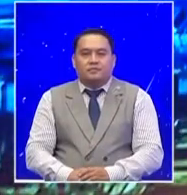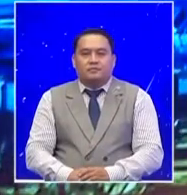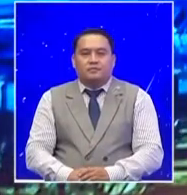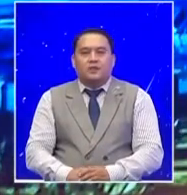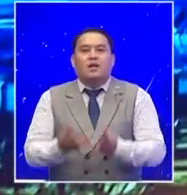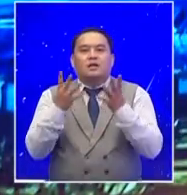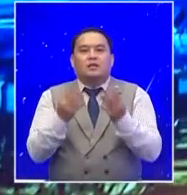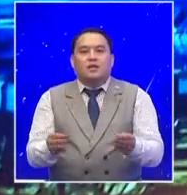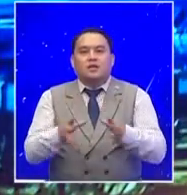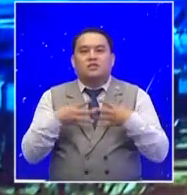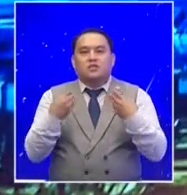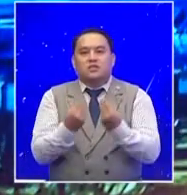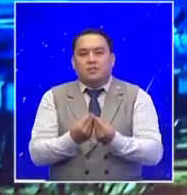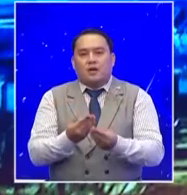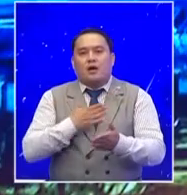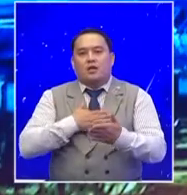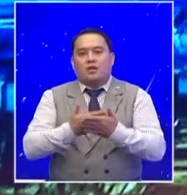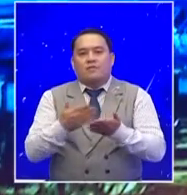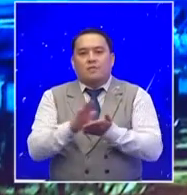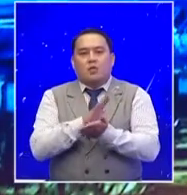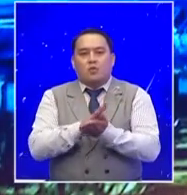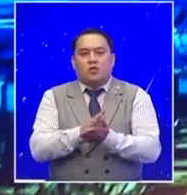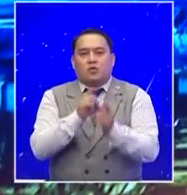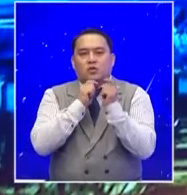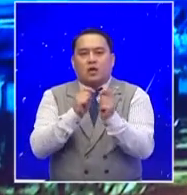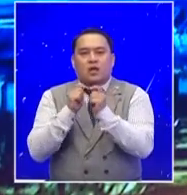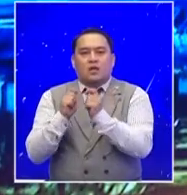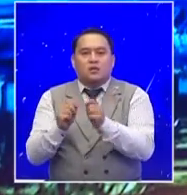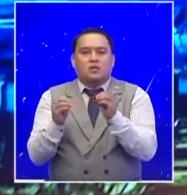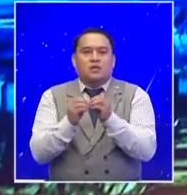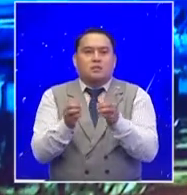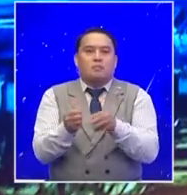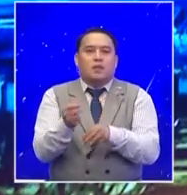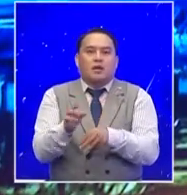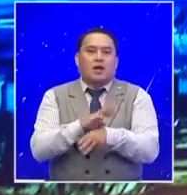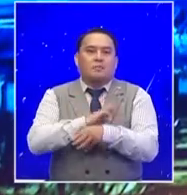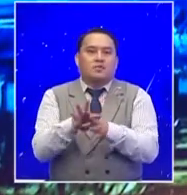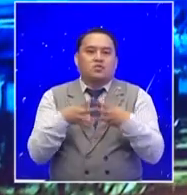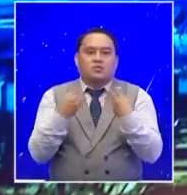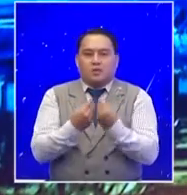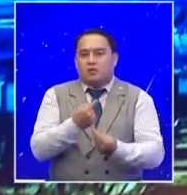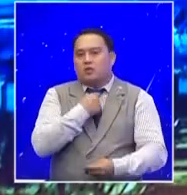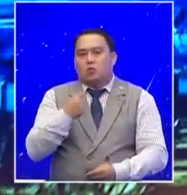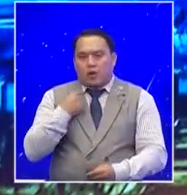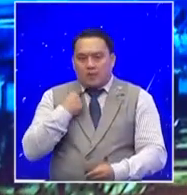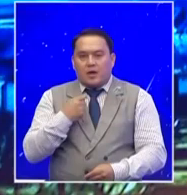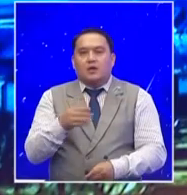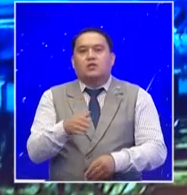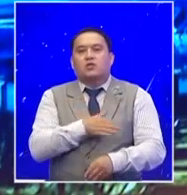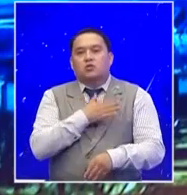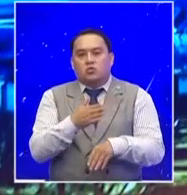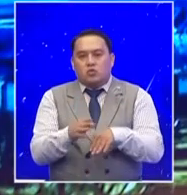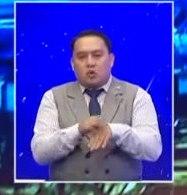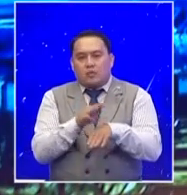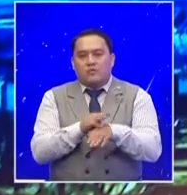День семьи стал поводом для волонтеров, чтобы подарить частичку добра для 10 малообеспеченных и многодетных семей Талдыкургана.